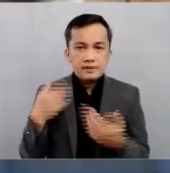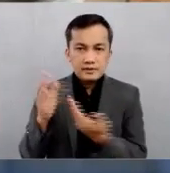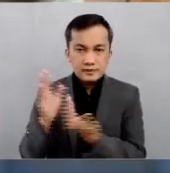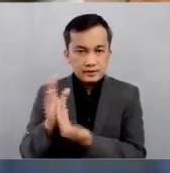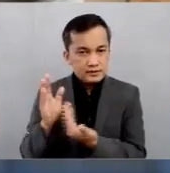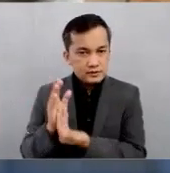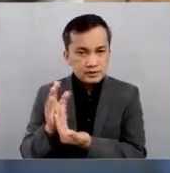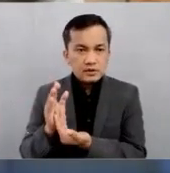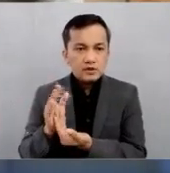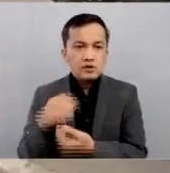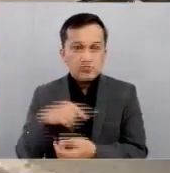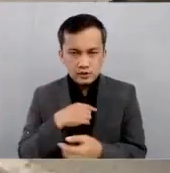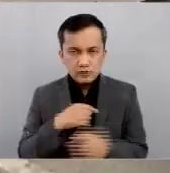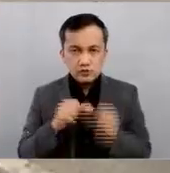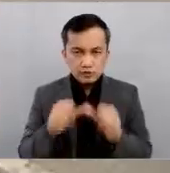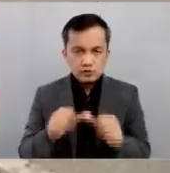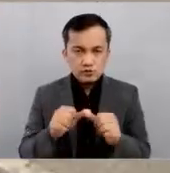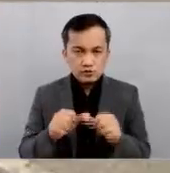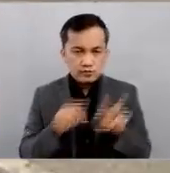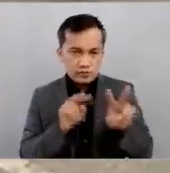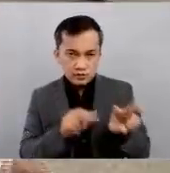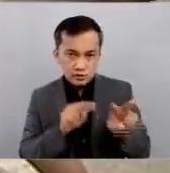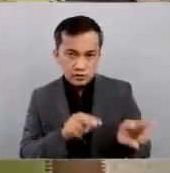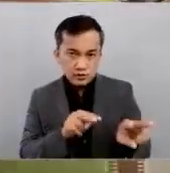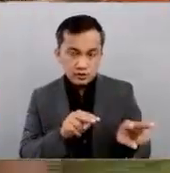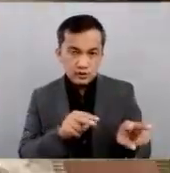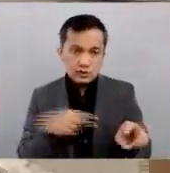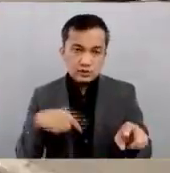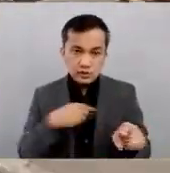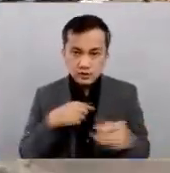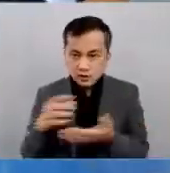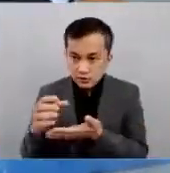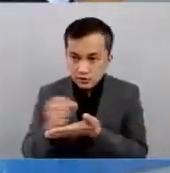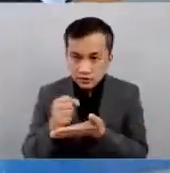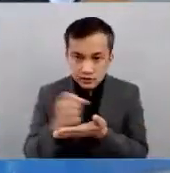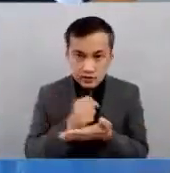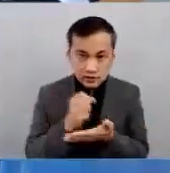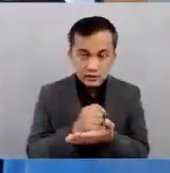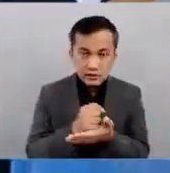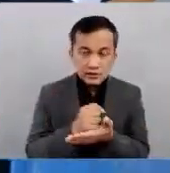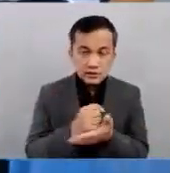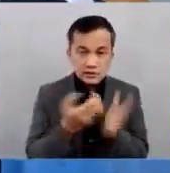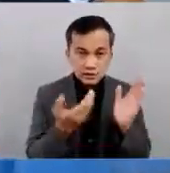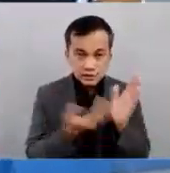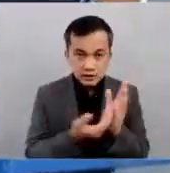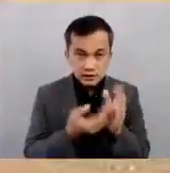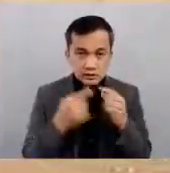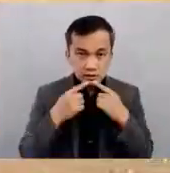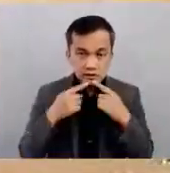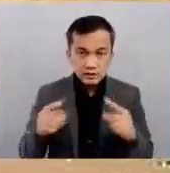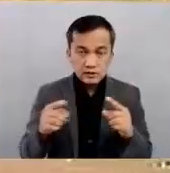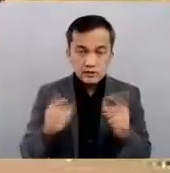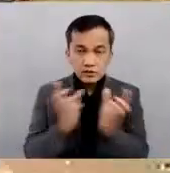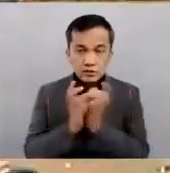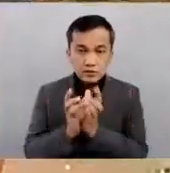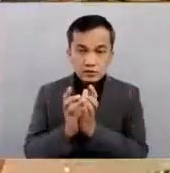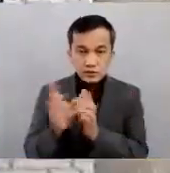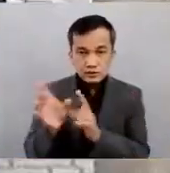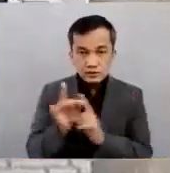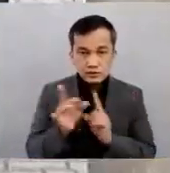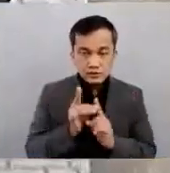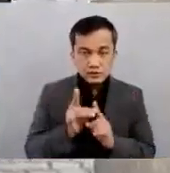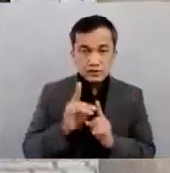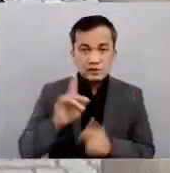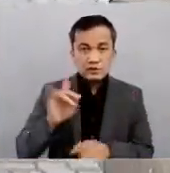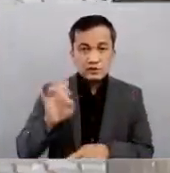will continuously monitor. While we are still collecting sufficient evidence to declare community transmission of the Delta variant,